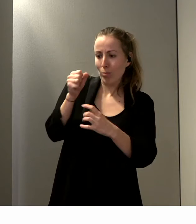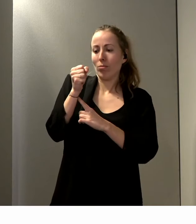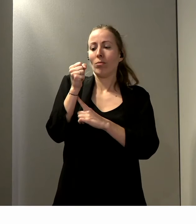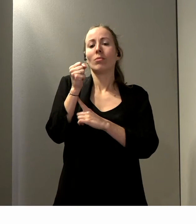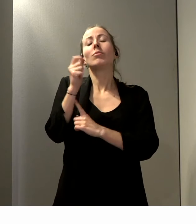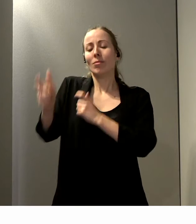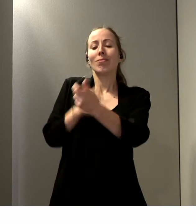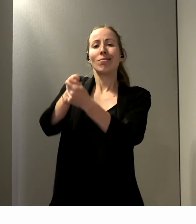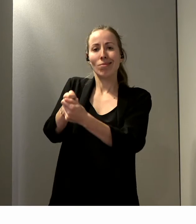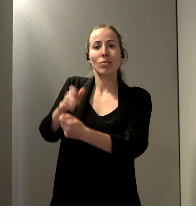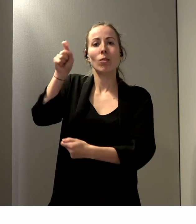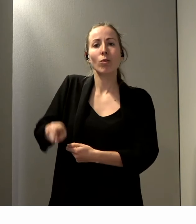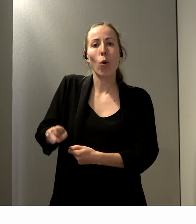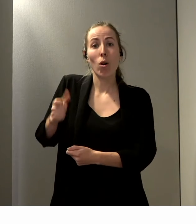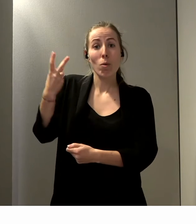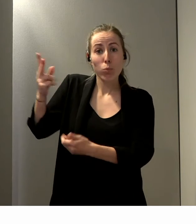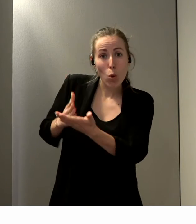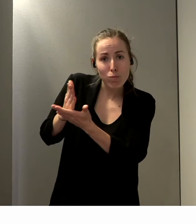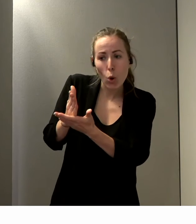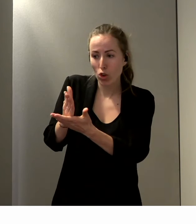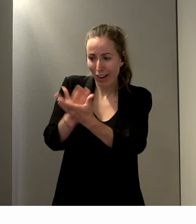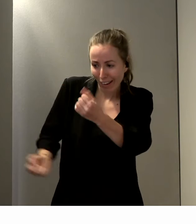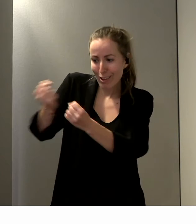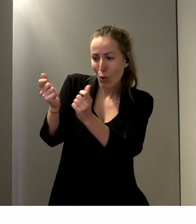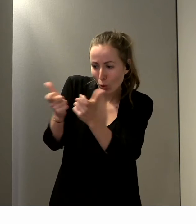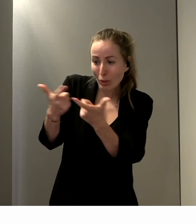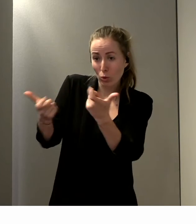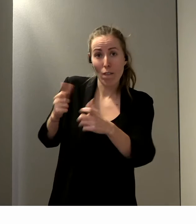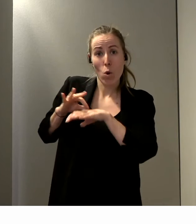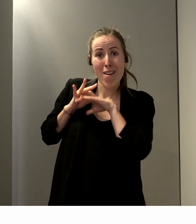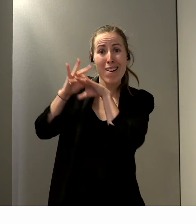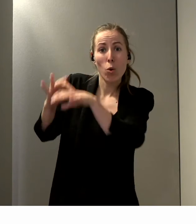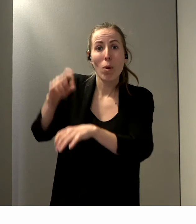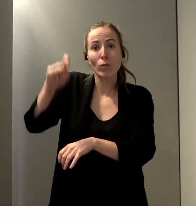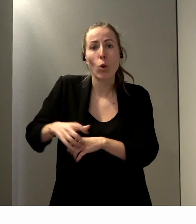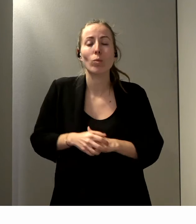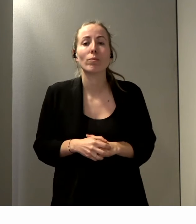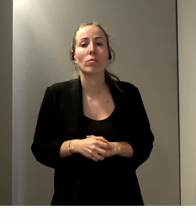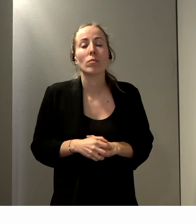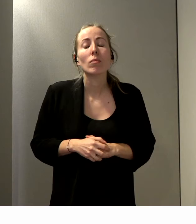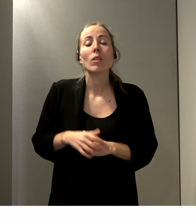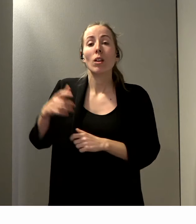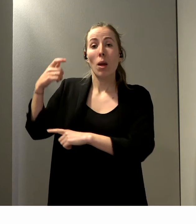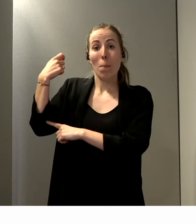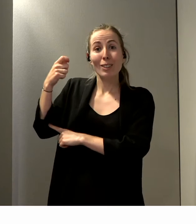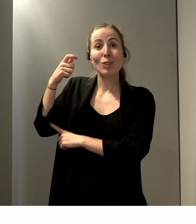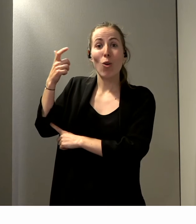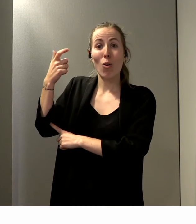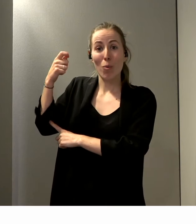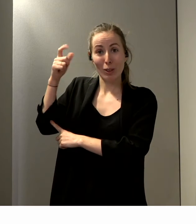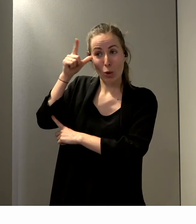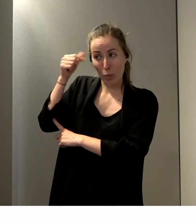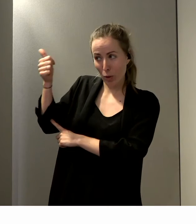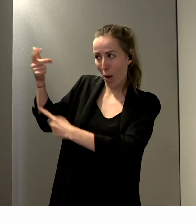qu'on accompagne mieux les jeunes sur leur projet de création d'entreprise. Donc là, le président de la République l'a annoncé, on va faire une expérimentation